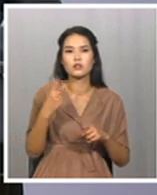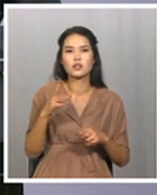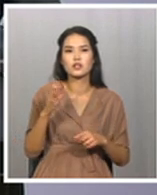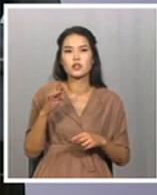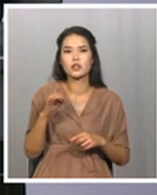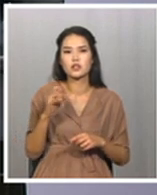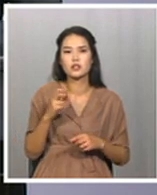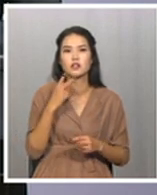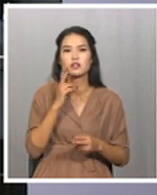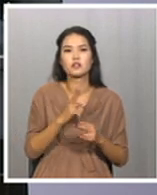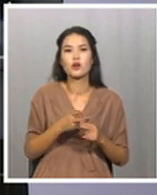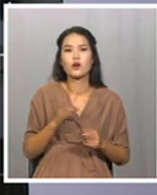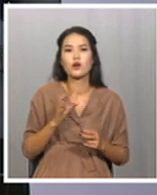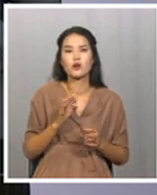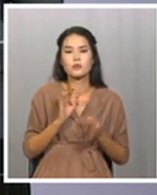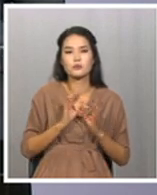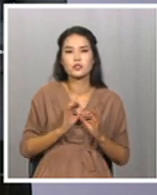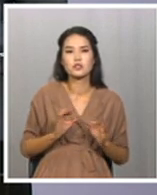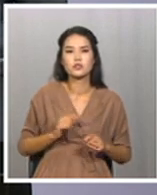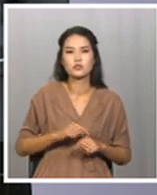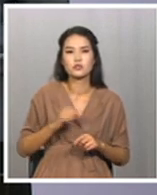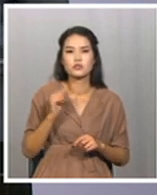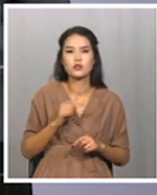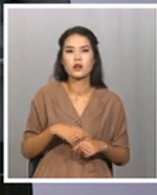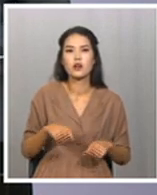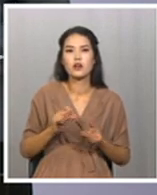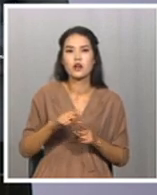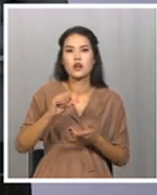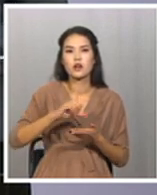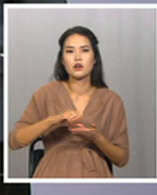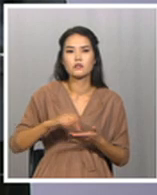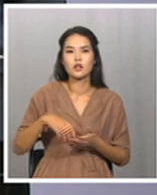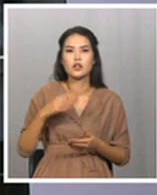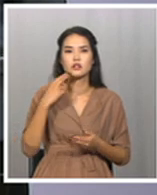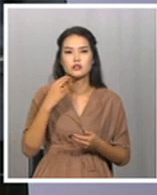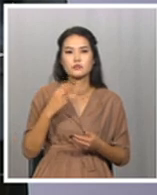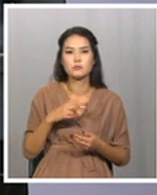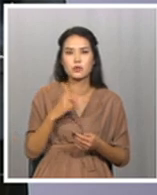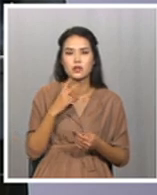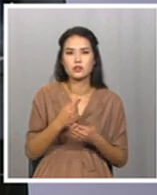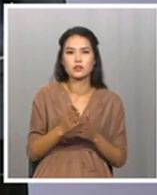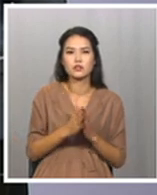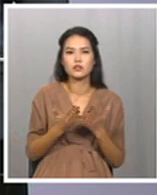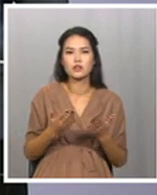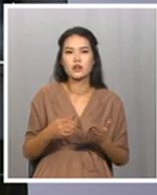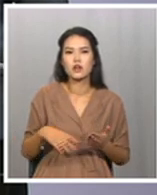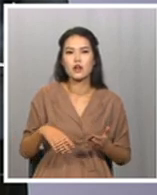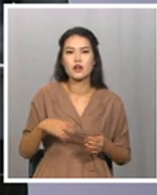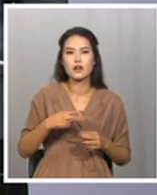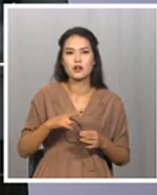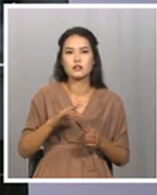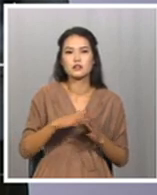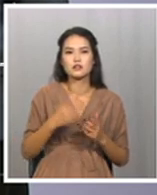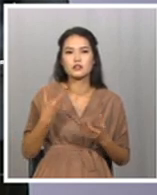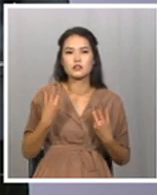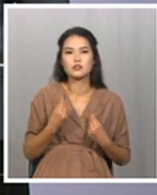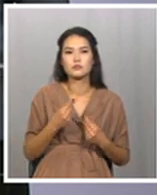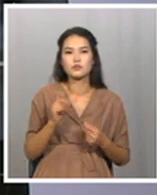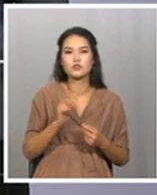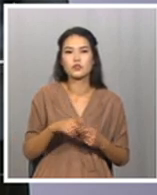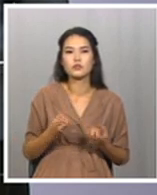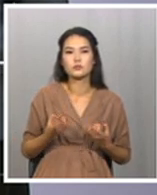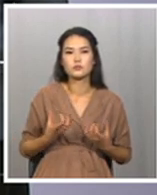догадывается об истинных мотивах. Кстати, автор симпатии относится к нему, так как видит в нем человека